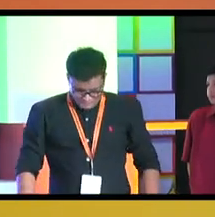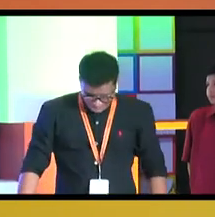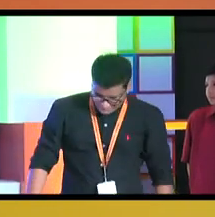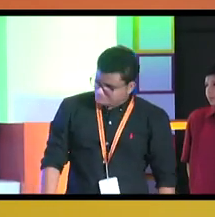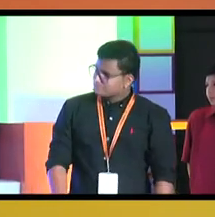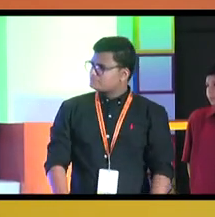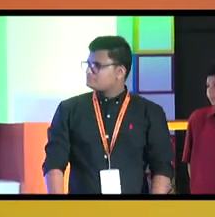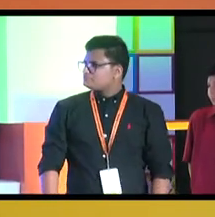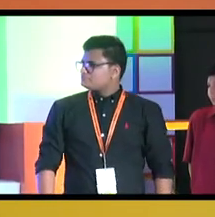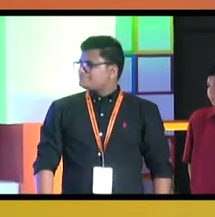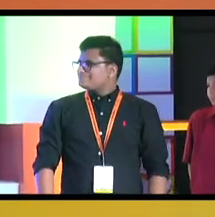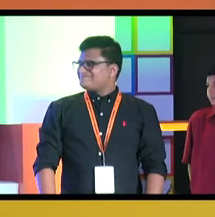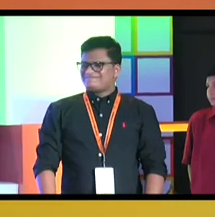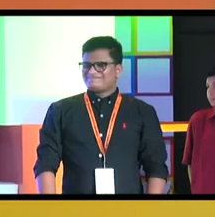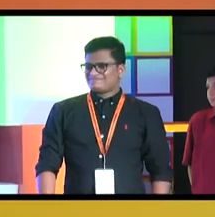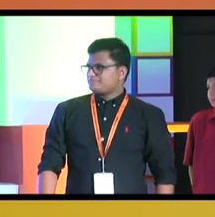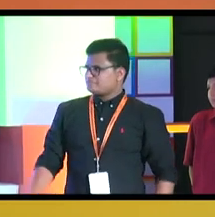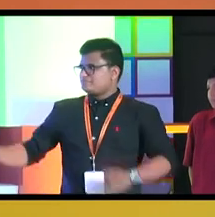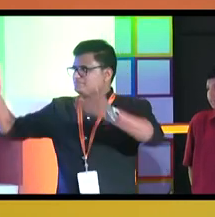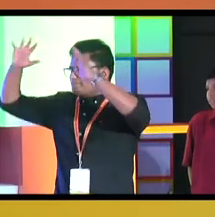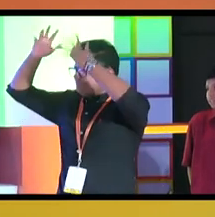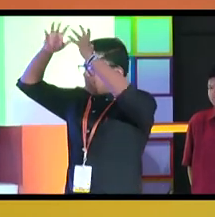शाबाश बच्चों, नमस्कार।